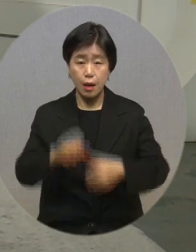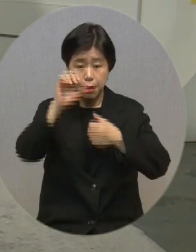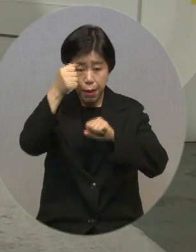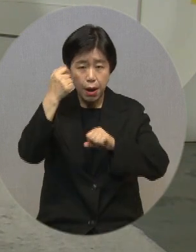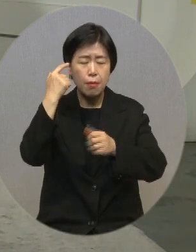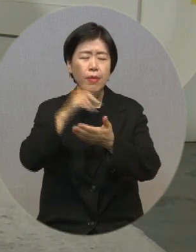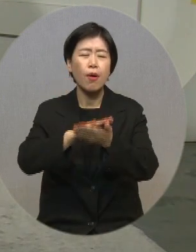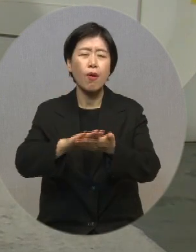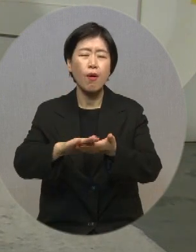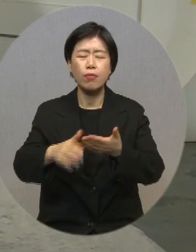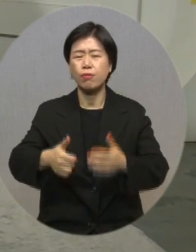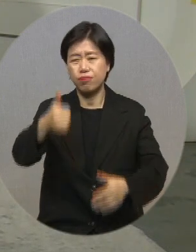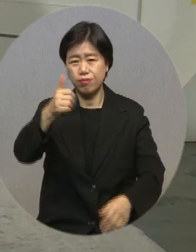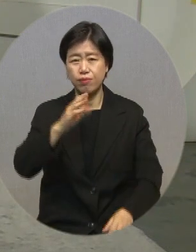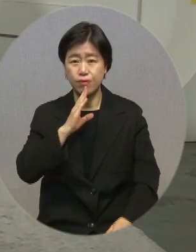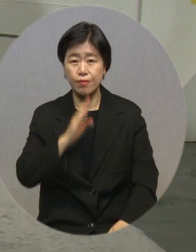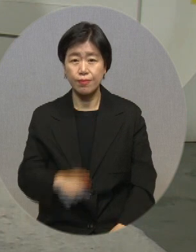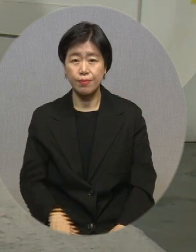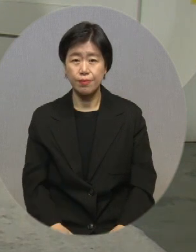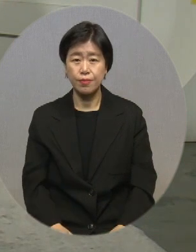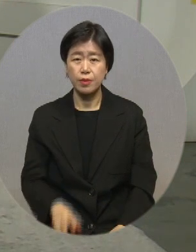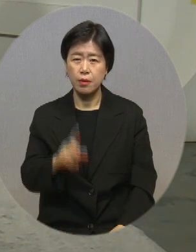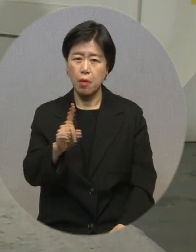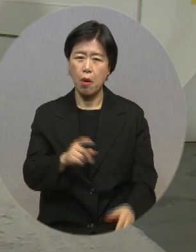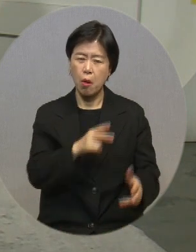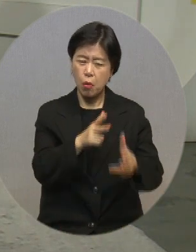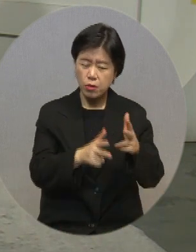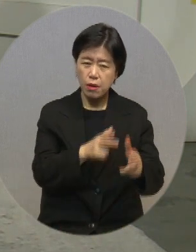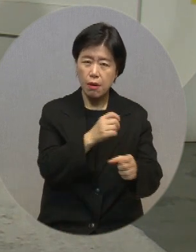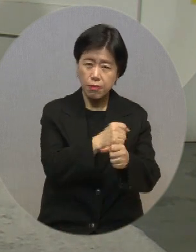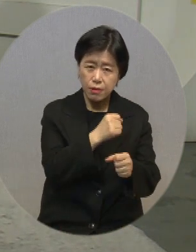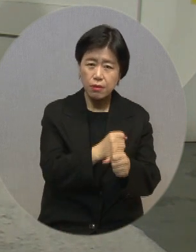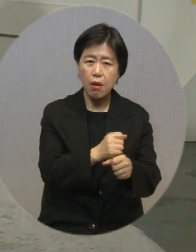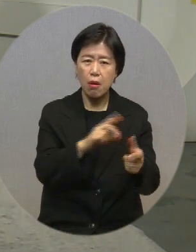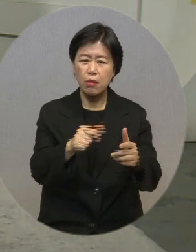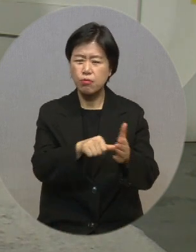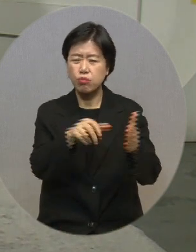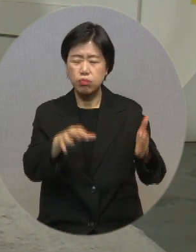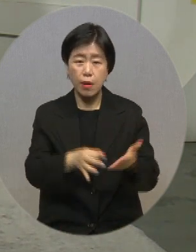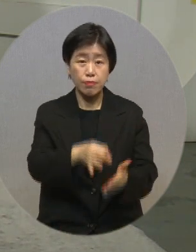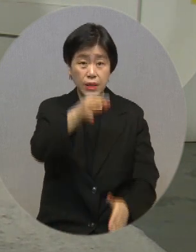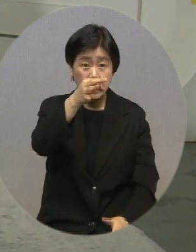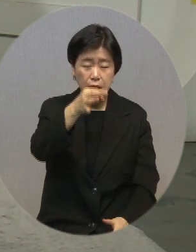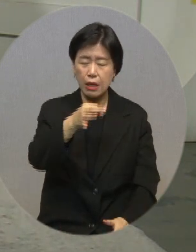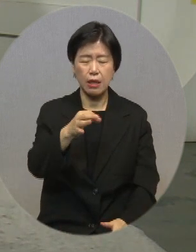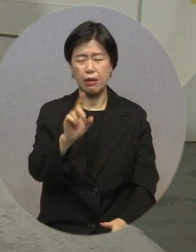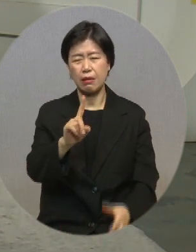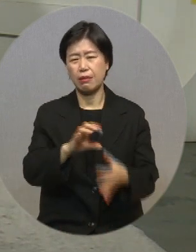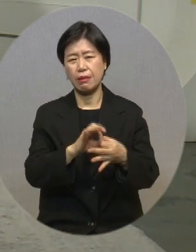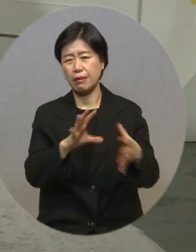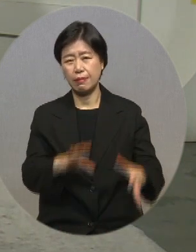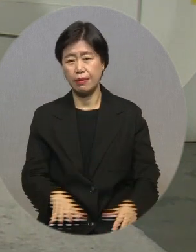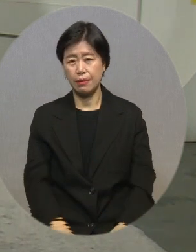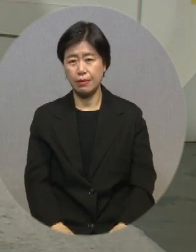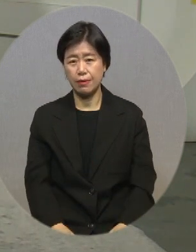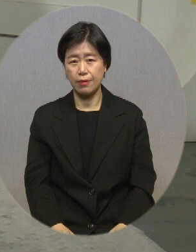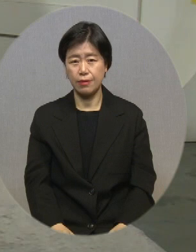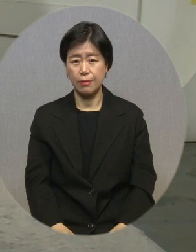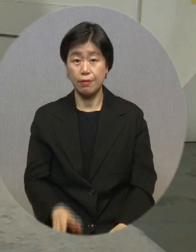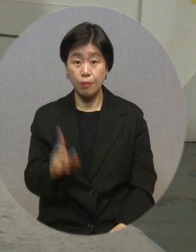공장에서 만들어져서 나와서 뭐 명품이다 명화다 이래갖고 아무리 비싸고 뭐 잘 만들었어도 네. 단점이